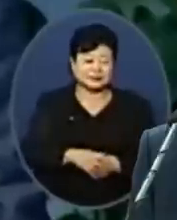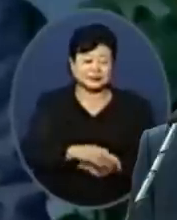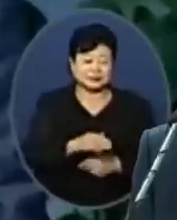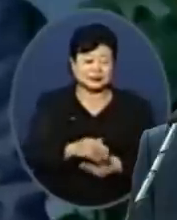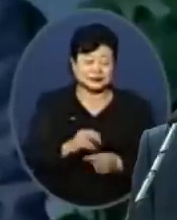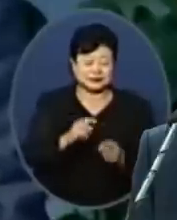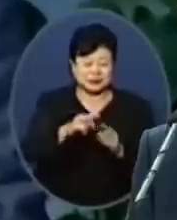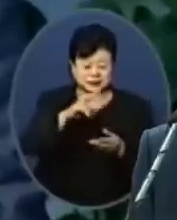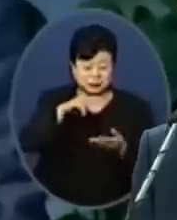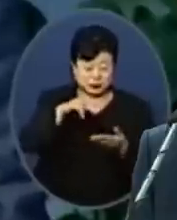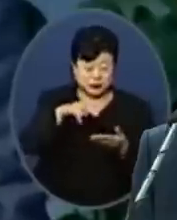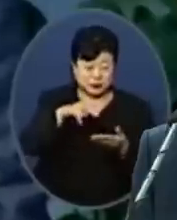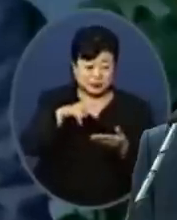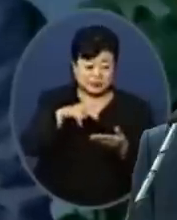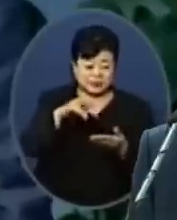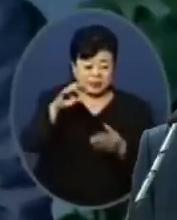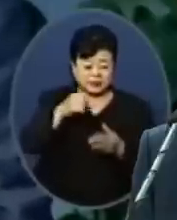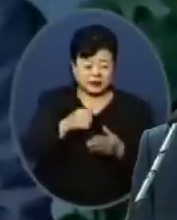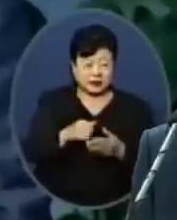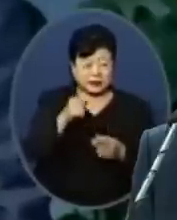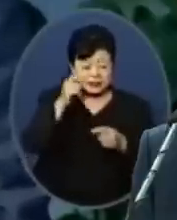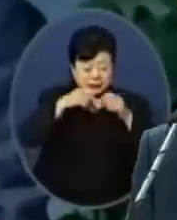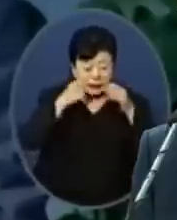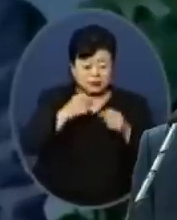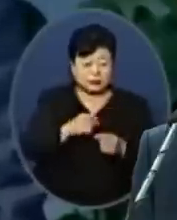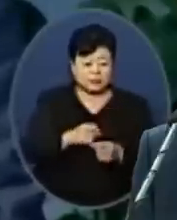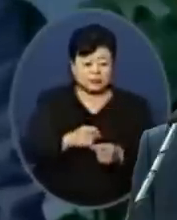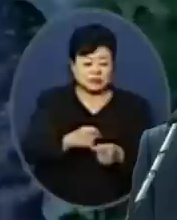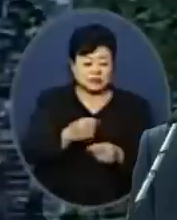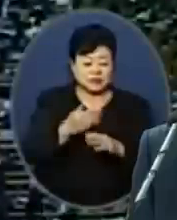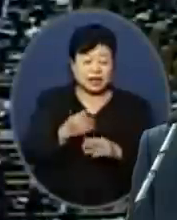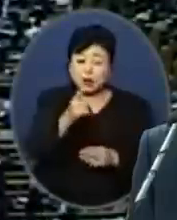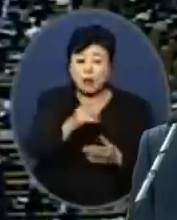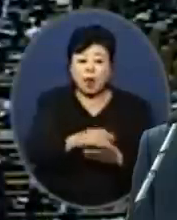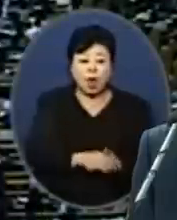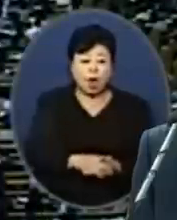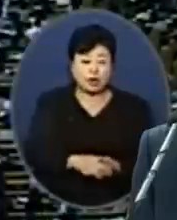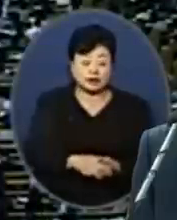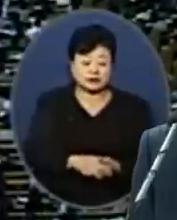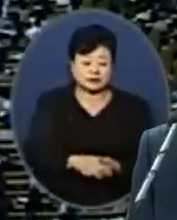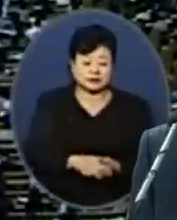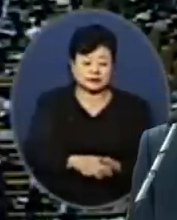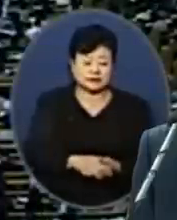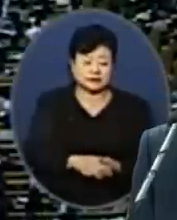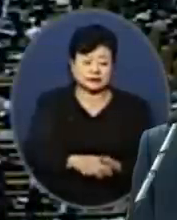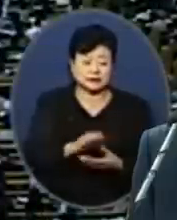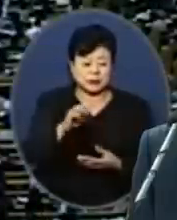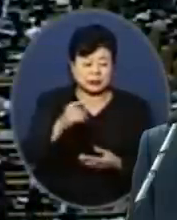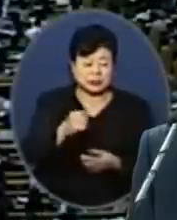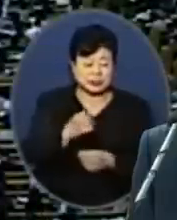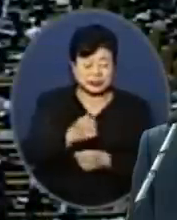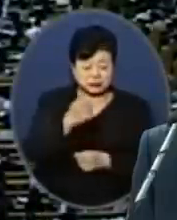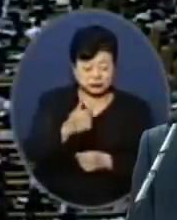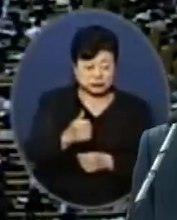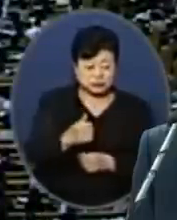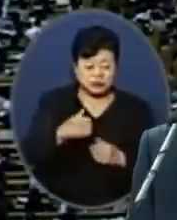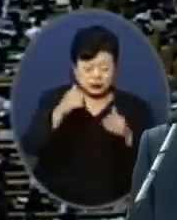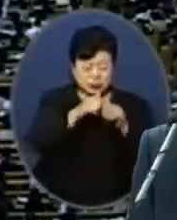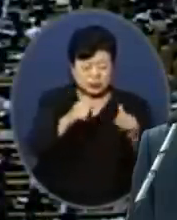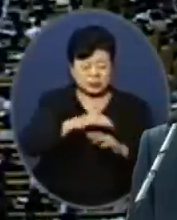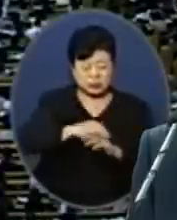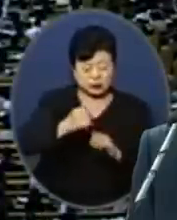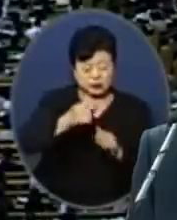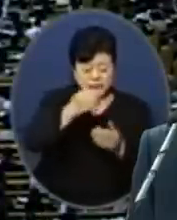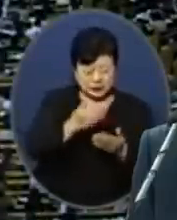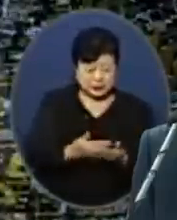우리가 성경을 읽어보면 다윗과 사울이 무엇이 차이가 있었습니까? 블레셋 대장군인 골리앗의 도전을 받았을